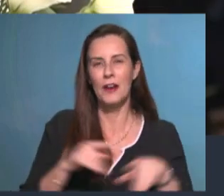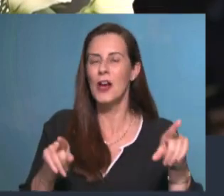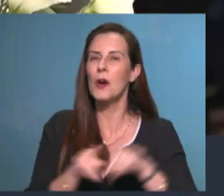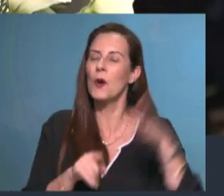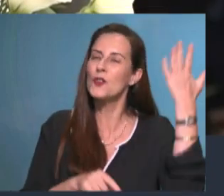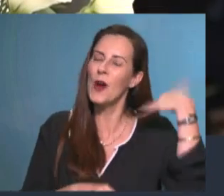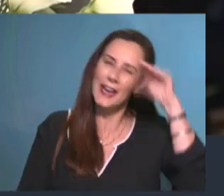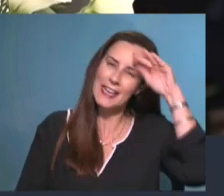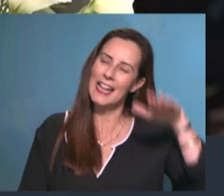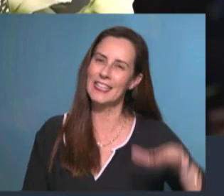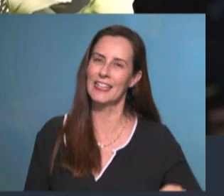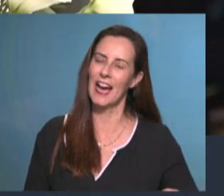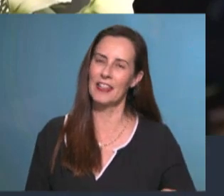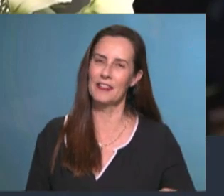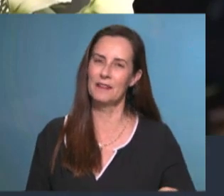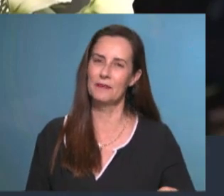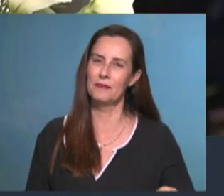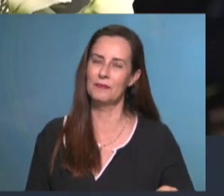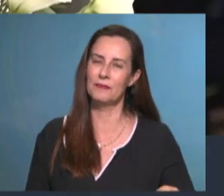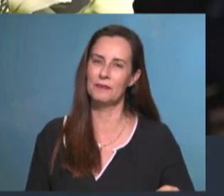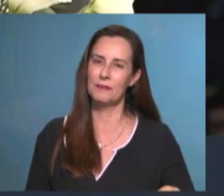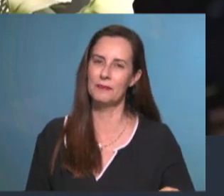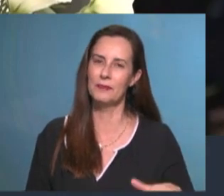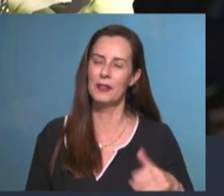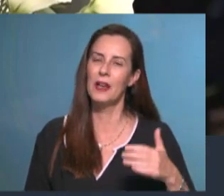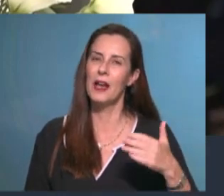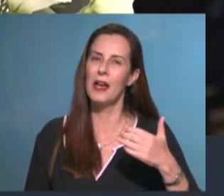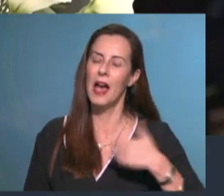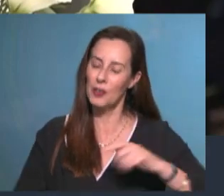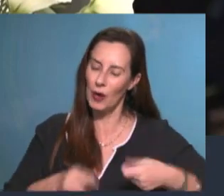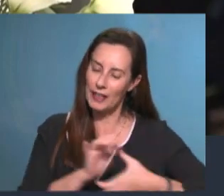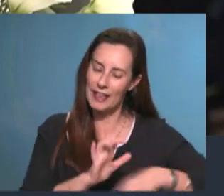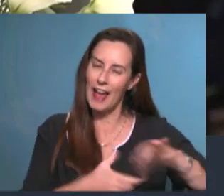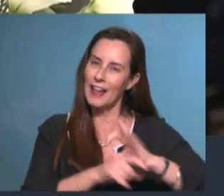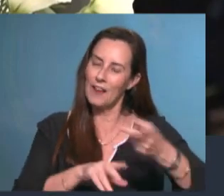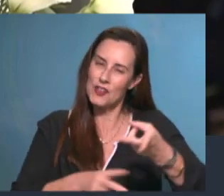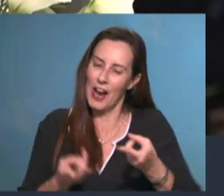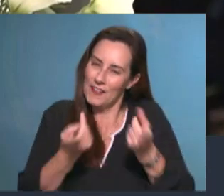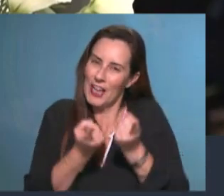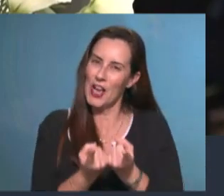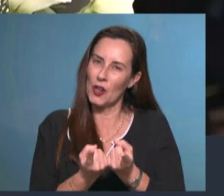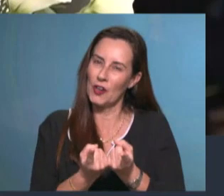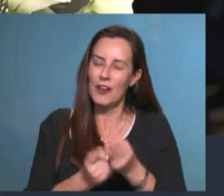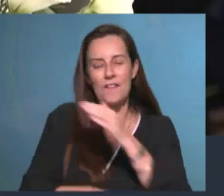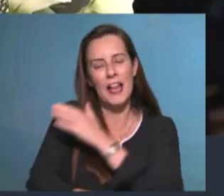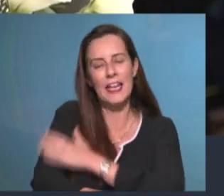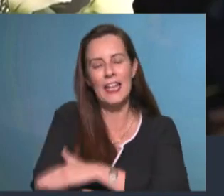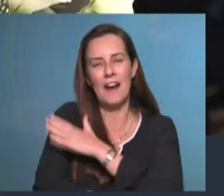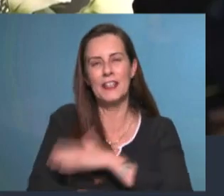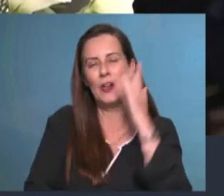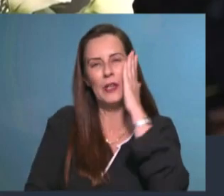היה ילד קטן. אני הורדתי את הנעליים ושכבתי לידו. וליטפתי לו את